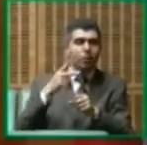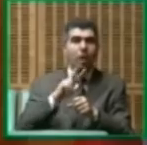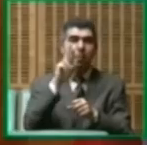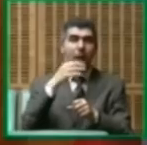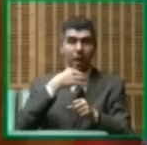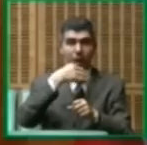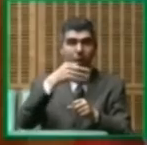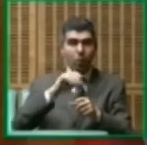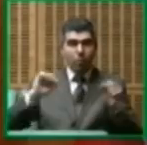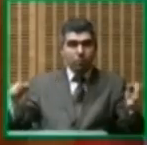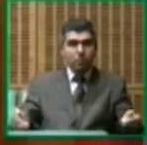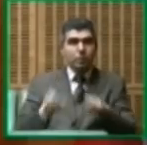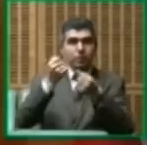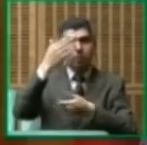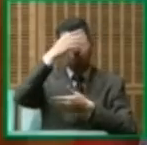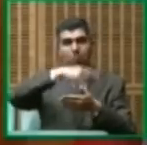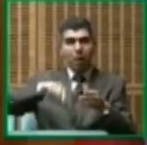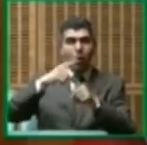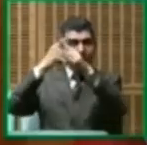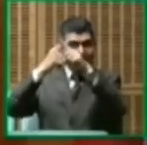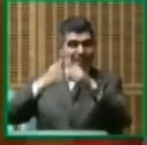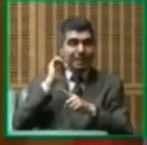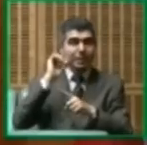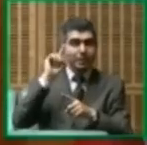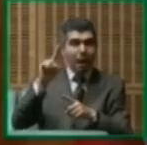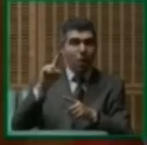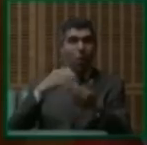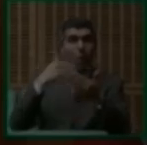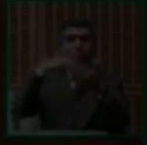وهذه الانتظارات المتعلقة بالسياسة العمومية وبالوضوح لتدبير شأن العام.